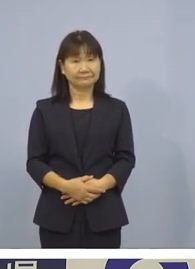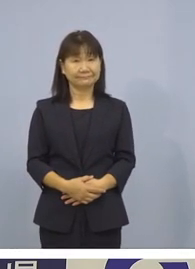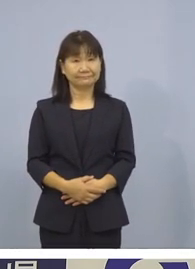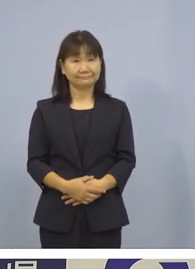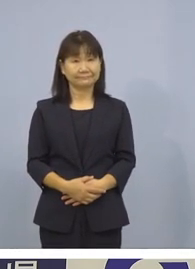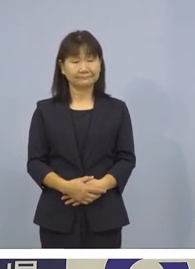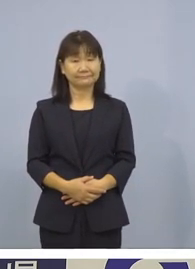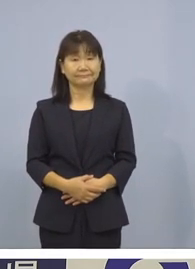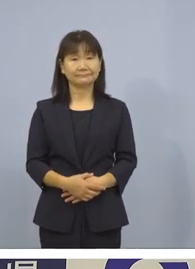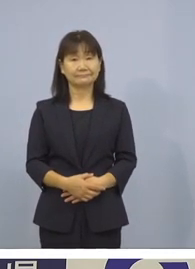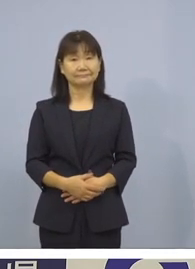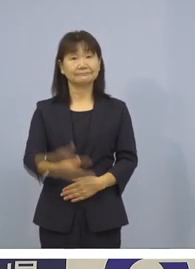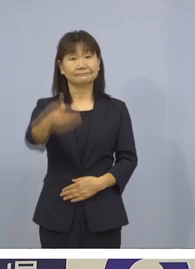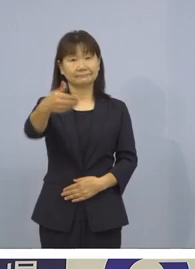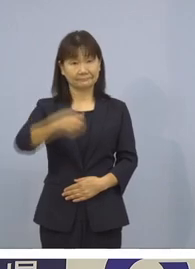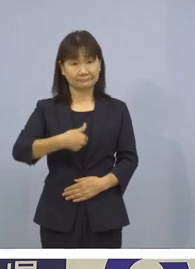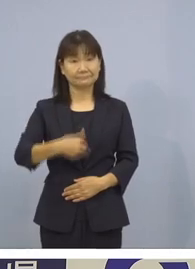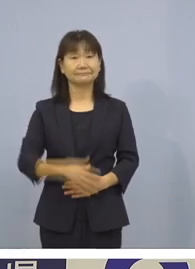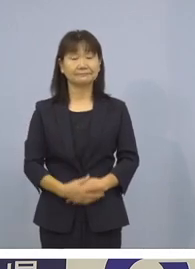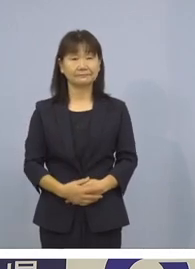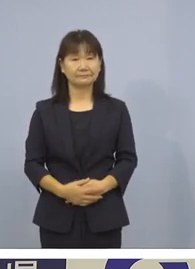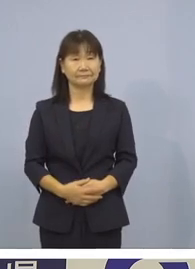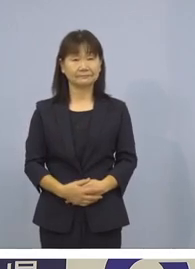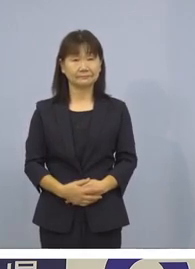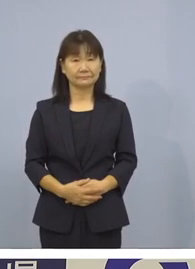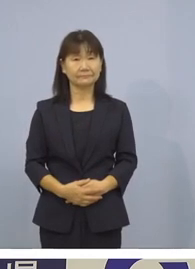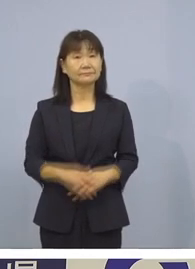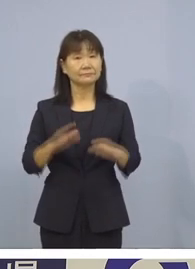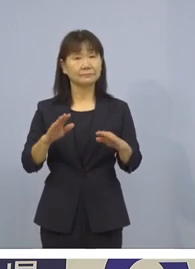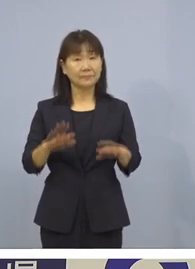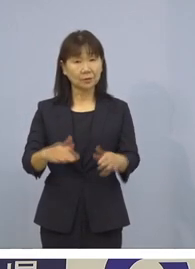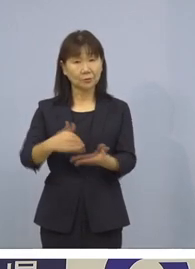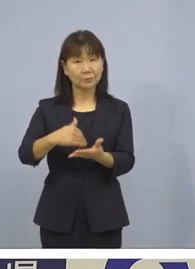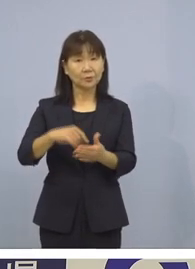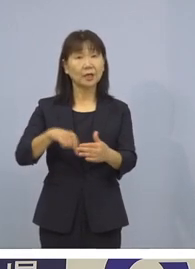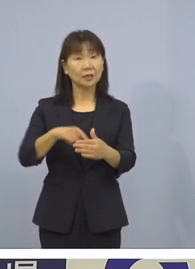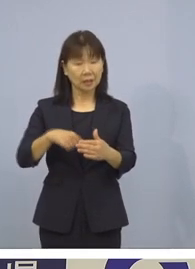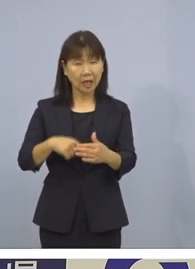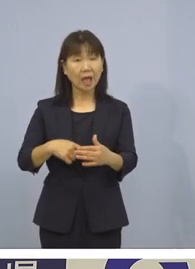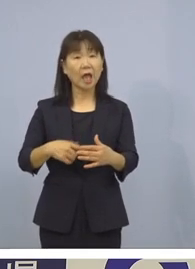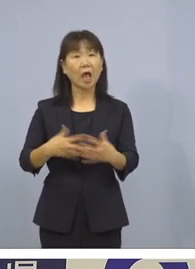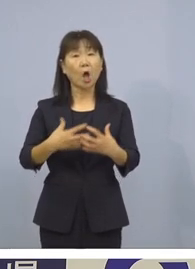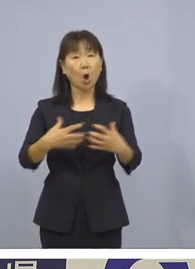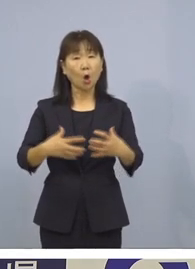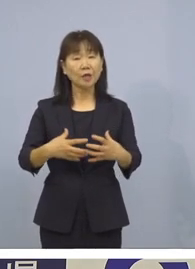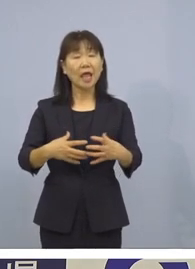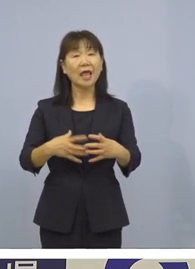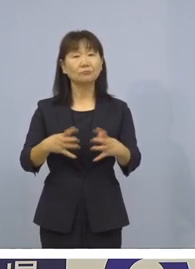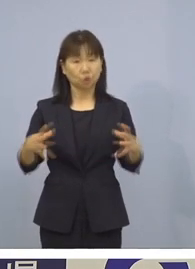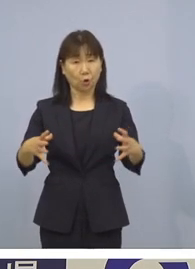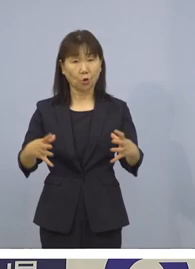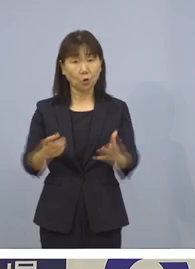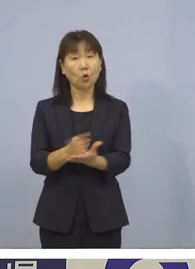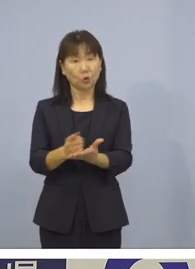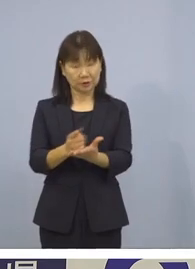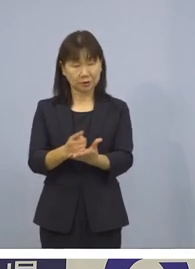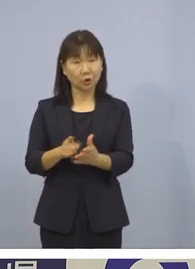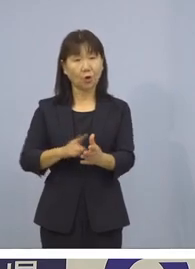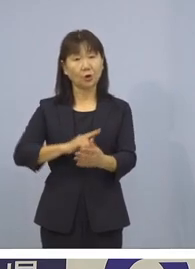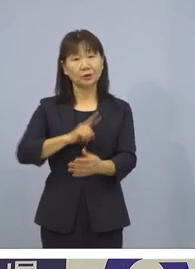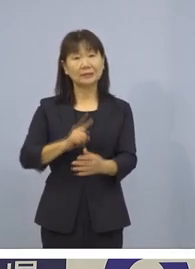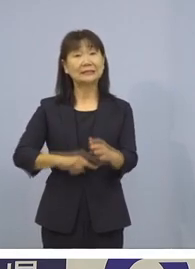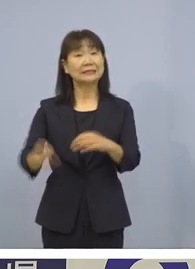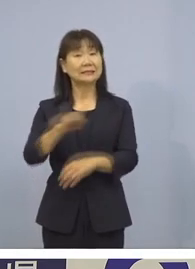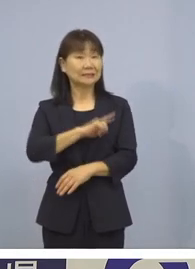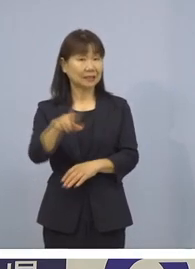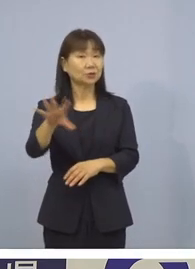徳島新聞です。先ほど説明の中では骨太の方針の先取りということを少し触れられましたけども、うん、まあ伊藤さん見